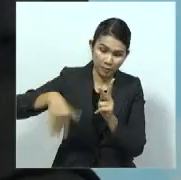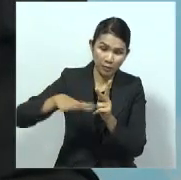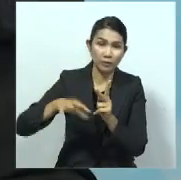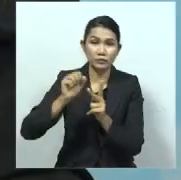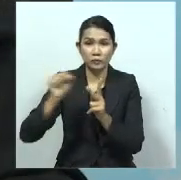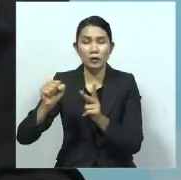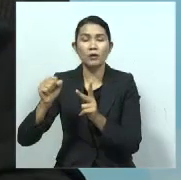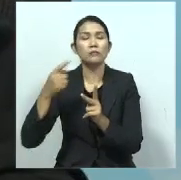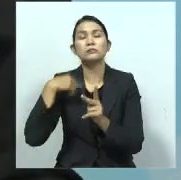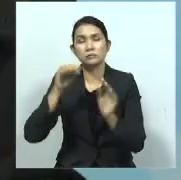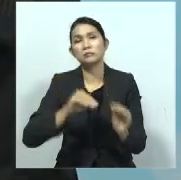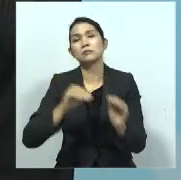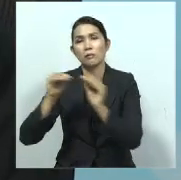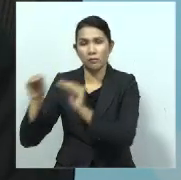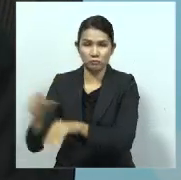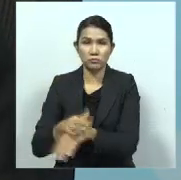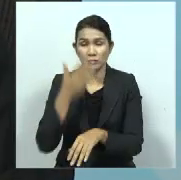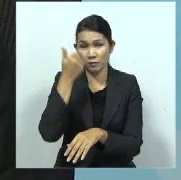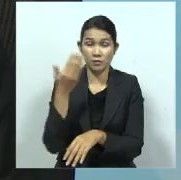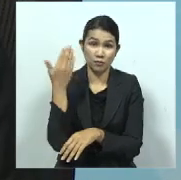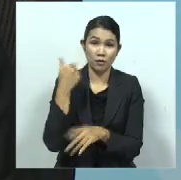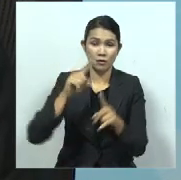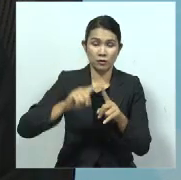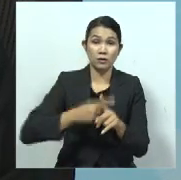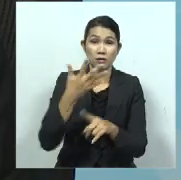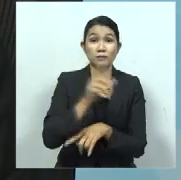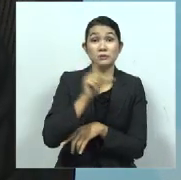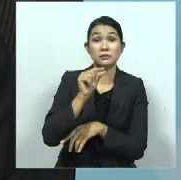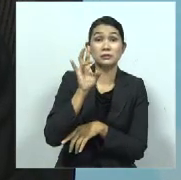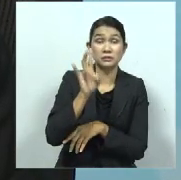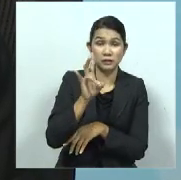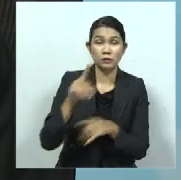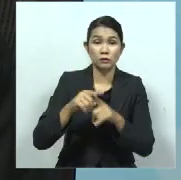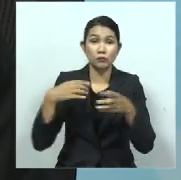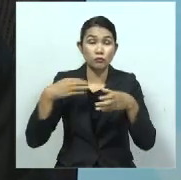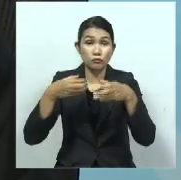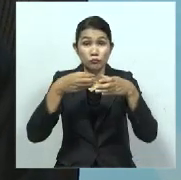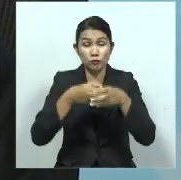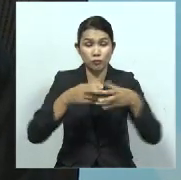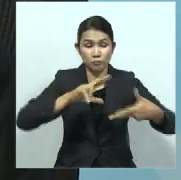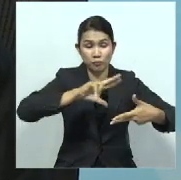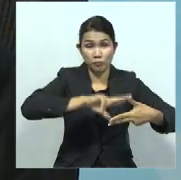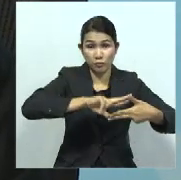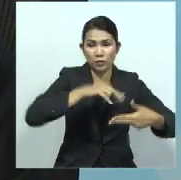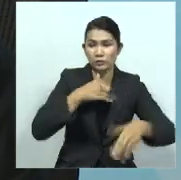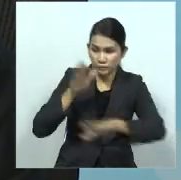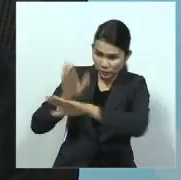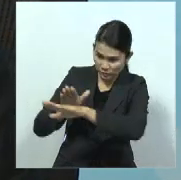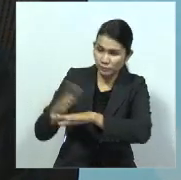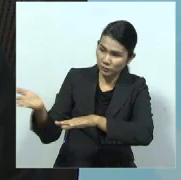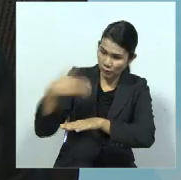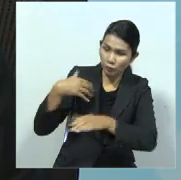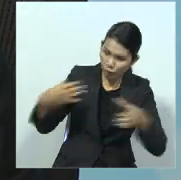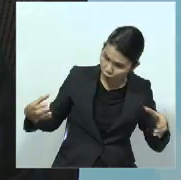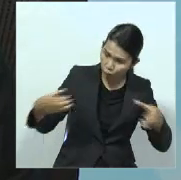พรรคเลื่อนออกไปก่อนเนื่องจากว่าเมื่อวันที่27พฤษภาคมที่ทางพรรคพลังประชารัฐมาเชิญพรรคประชาธิปัตย์ให้ร่วมทำง